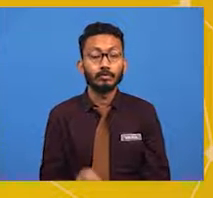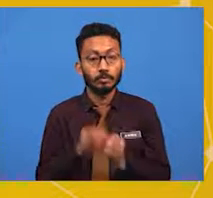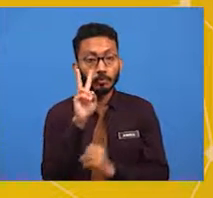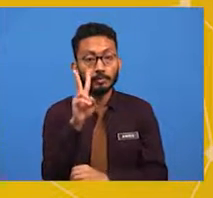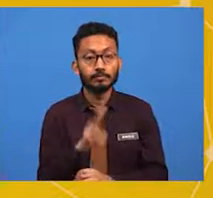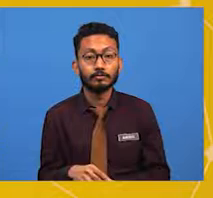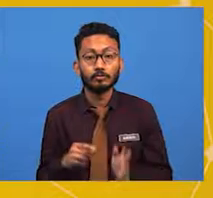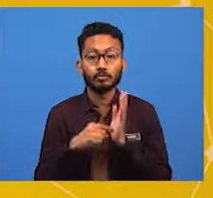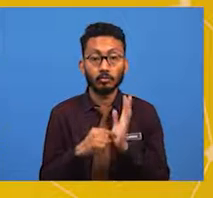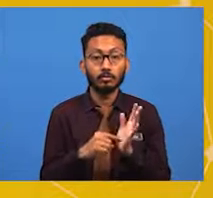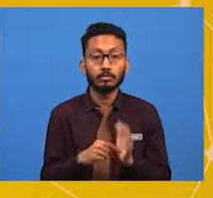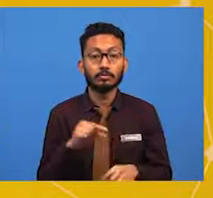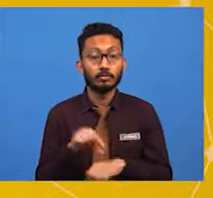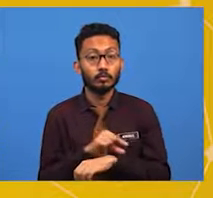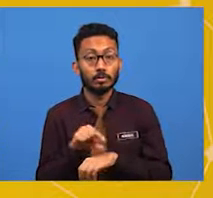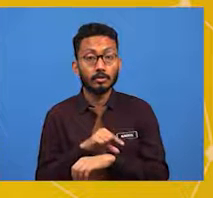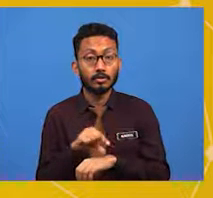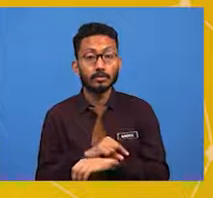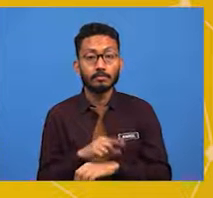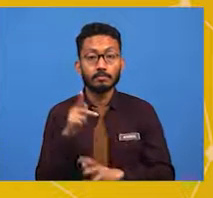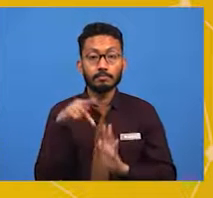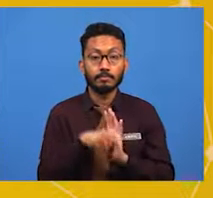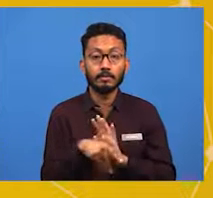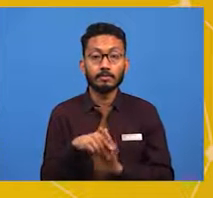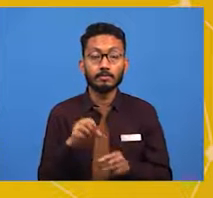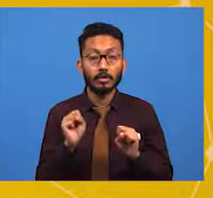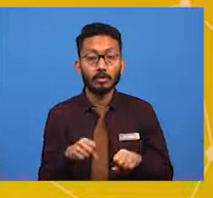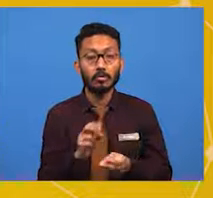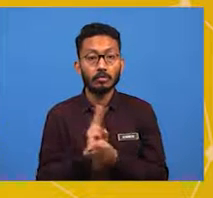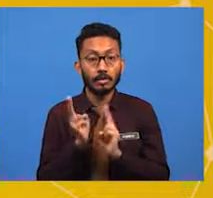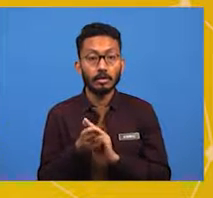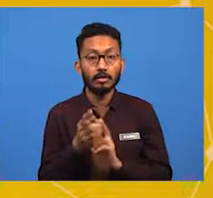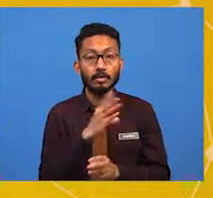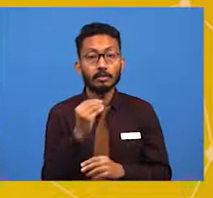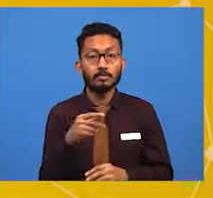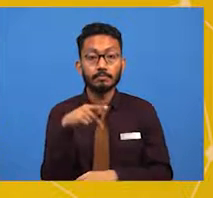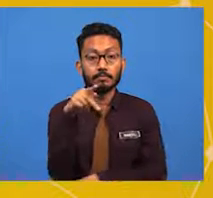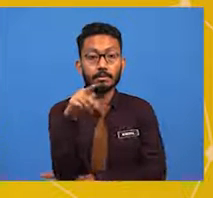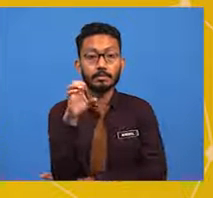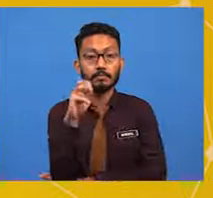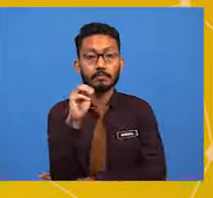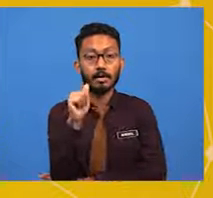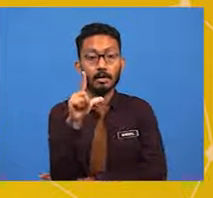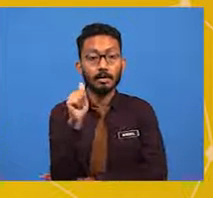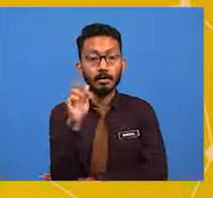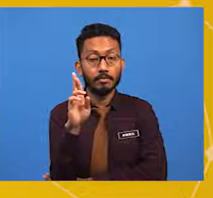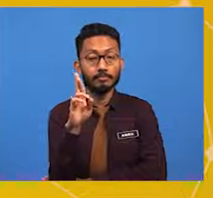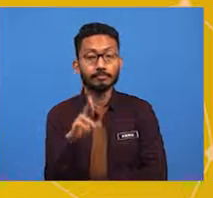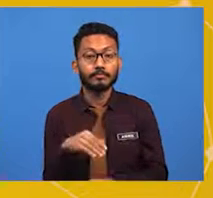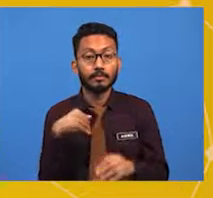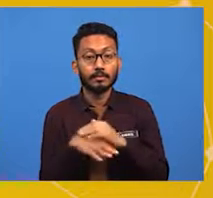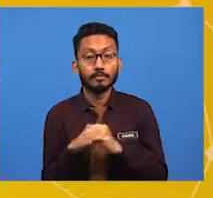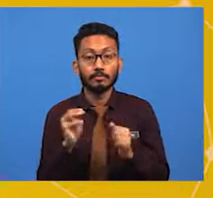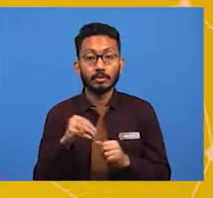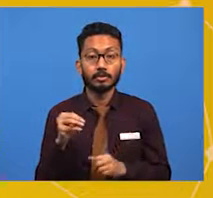Menunjukkan penggunaan pemboleh ubah dan pemanat dalam penulisan kod arahan.